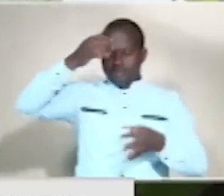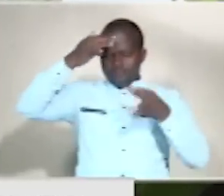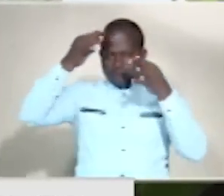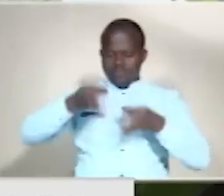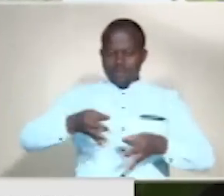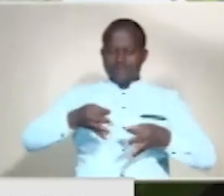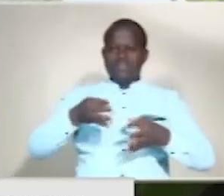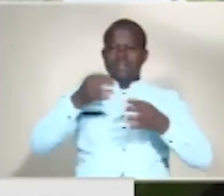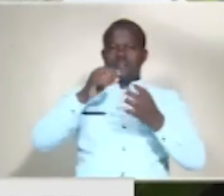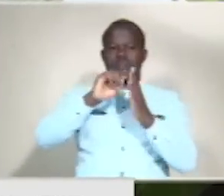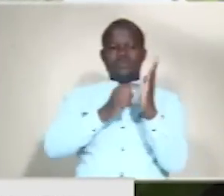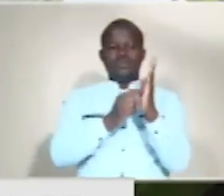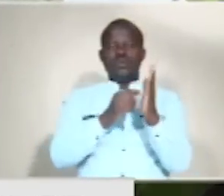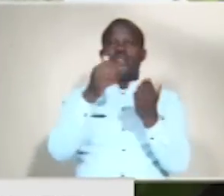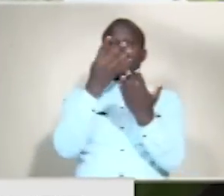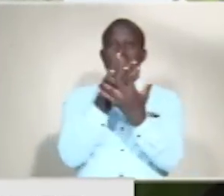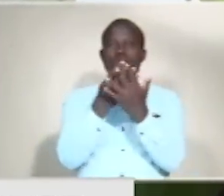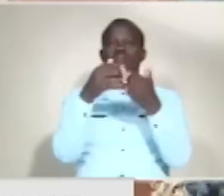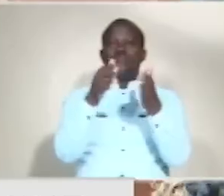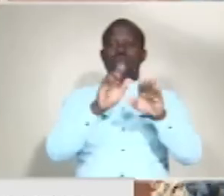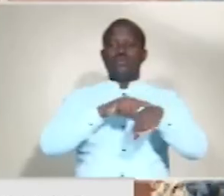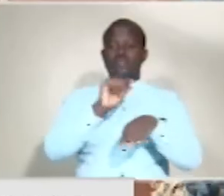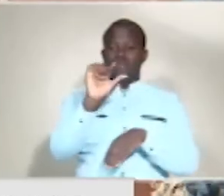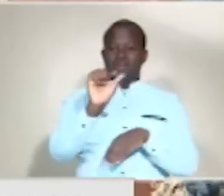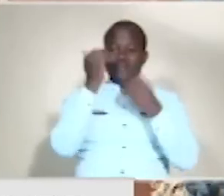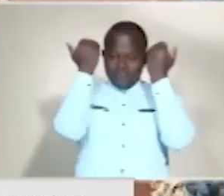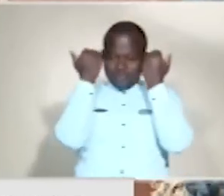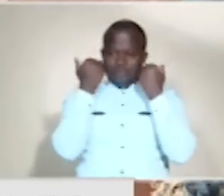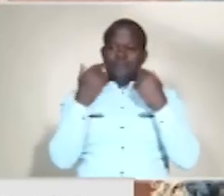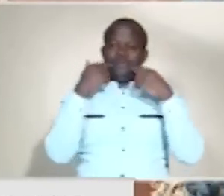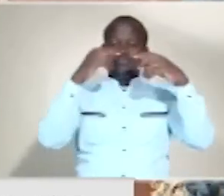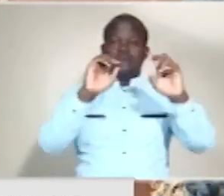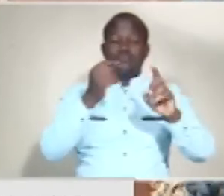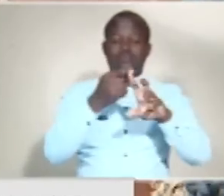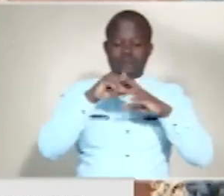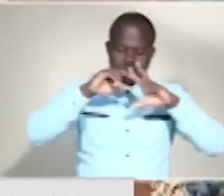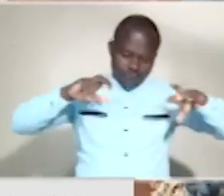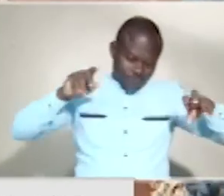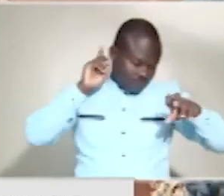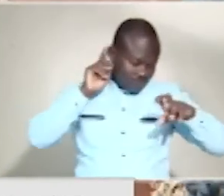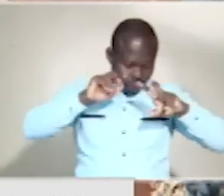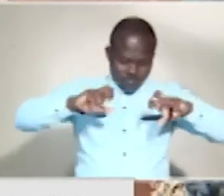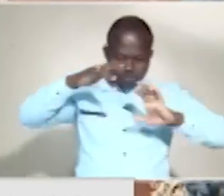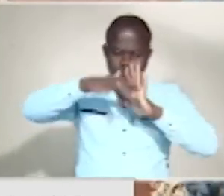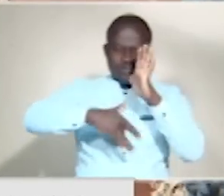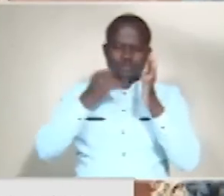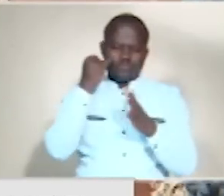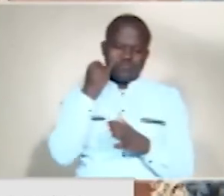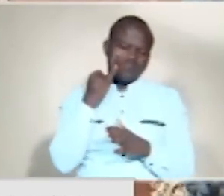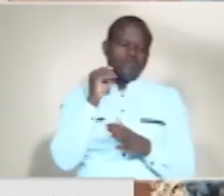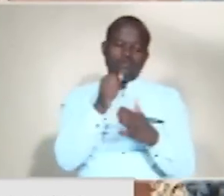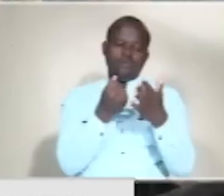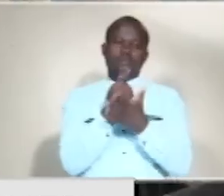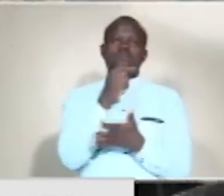imyanzuro ku ngingo y'ifungwa n'ifungurwa ry'agateganyo urukiko rero rwavuze ko ibyavuye mu iperereza ryibanze bifite uburemere